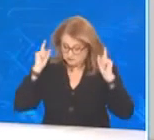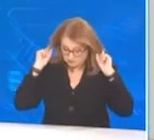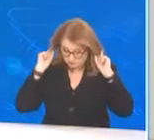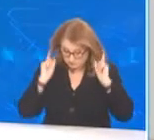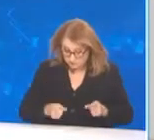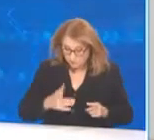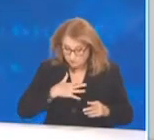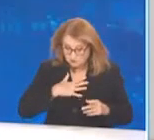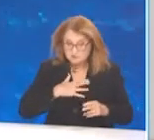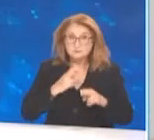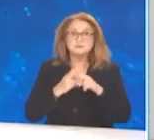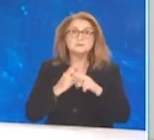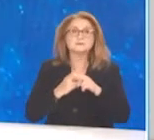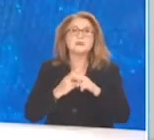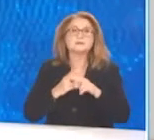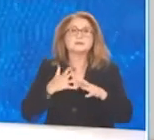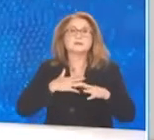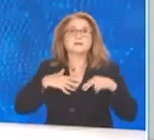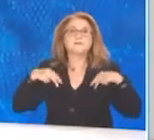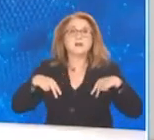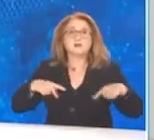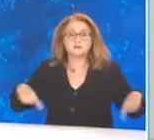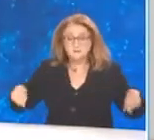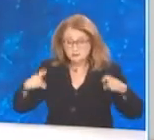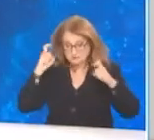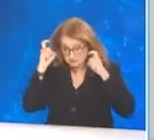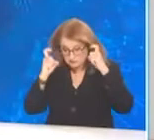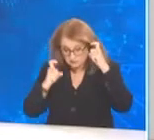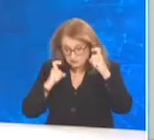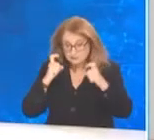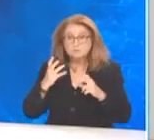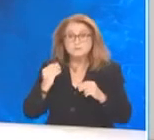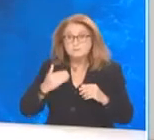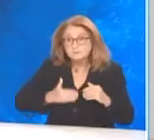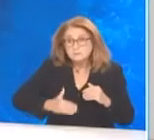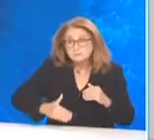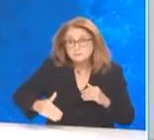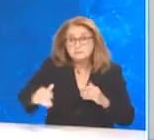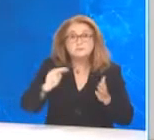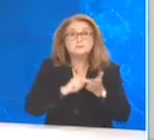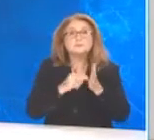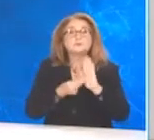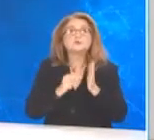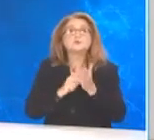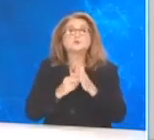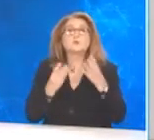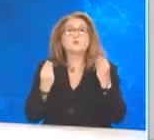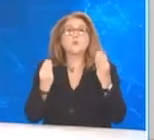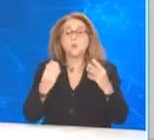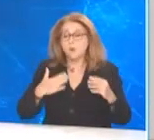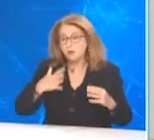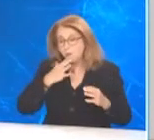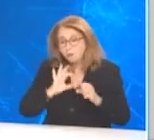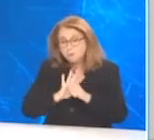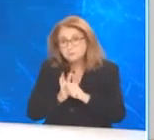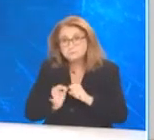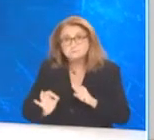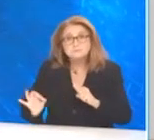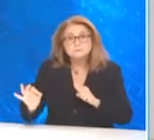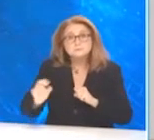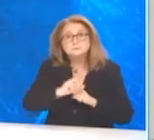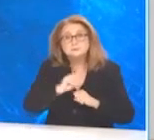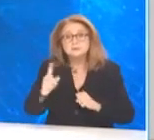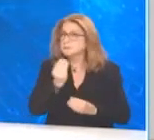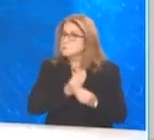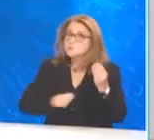Ιδιαίτερα τις επόμενες ημέρες, που είναι κρίσιμες για την εξέλιξη της πανδημίας. Γι' αυτό και πρέπει να είμαστε ιδιαίτερα συνεπείς ως προς την εφαρμογή των μέτρων και το